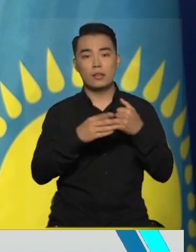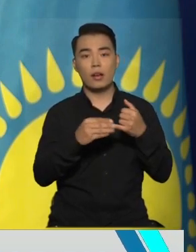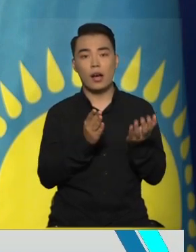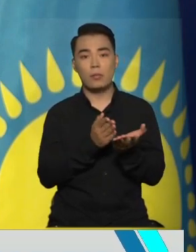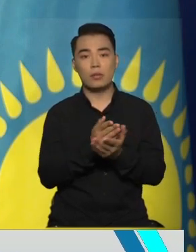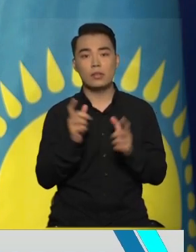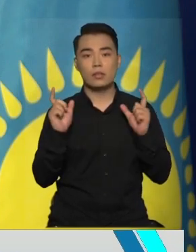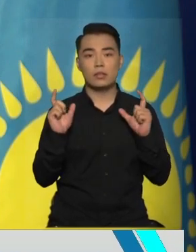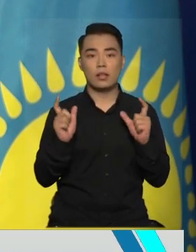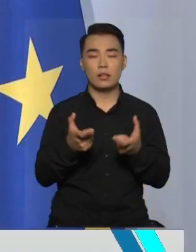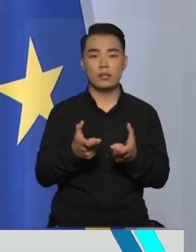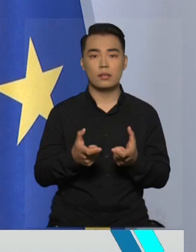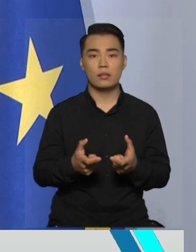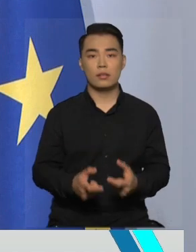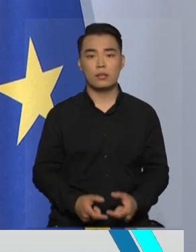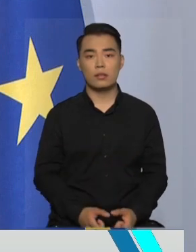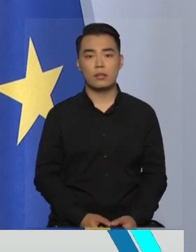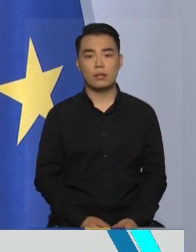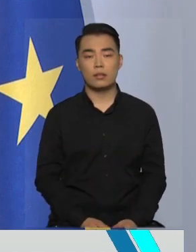обхода санкций.